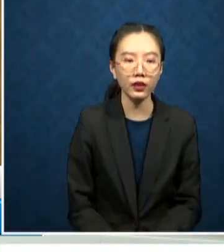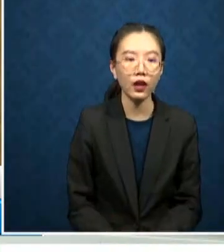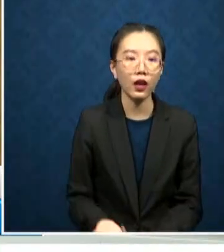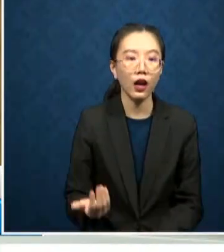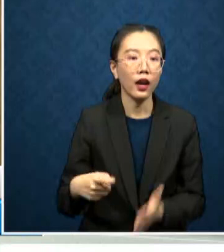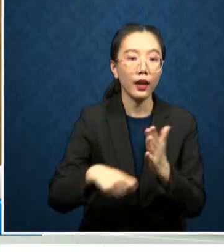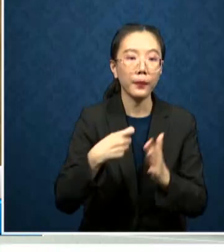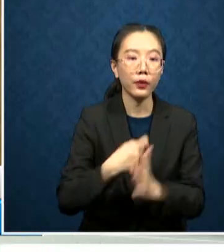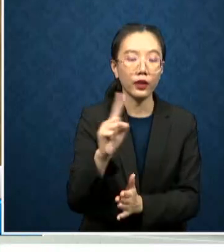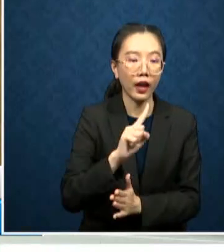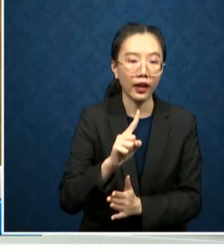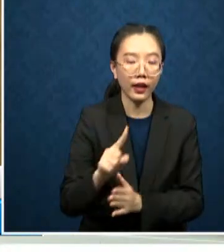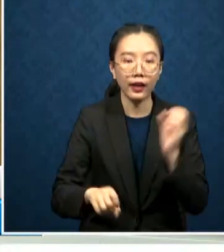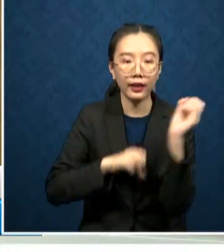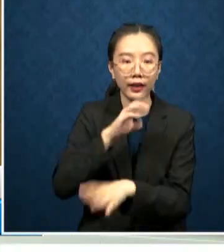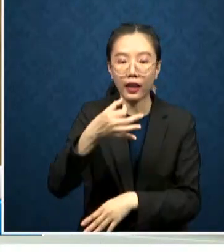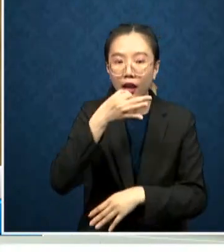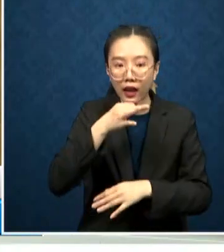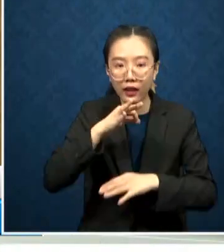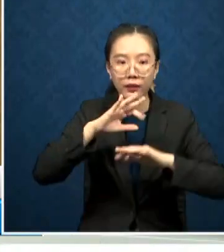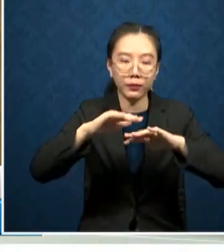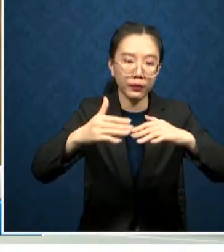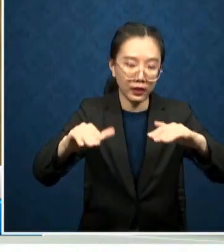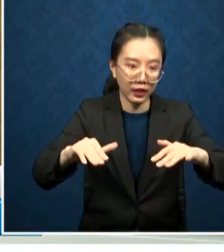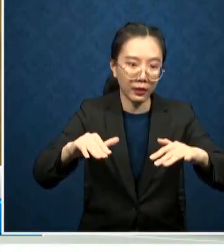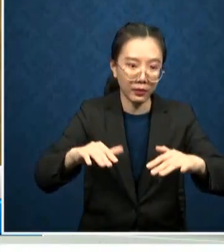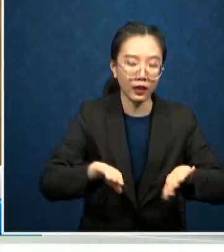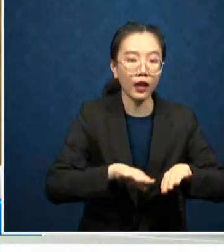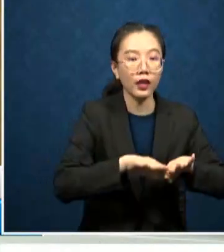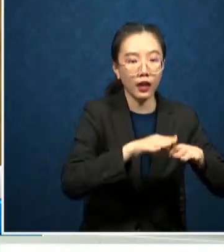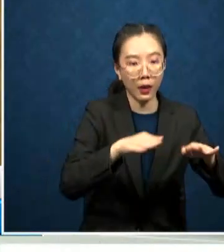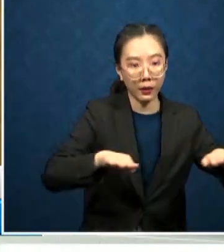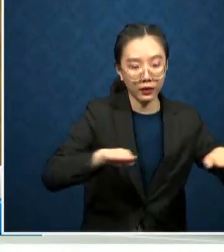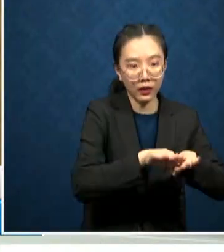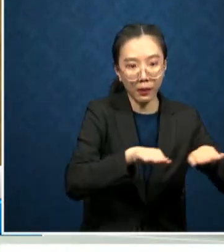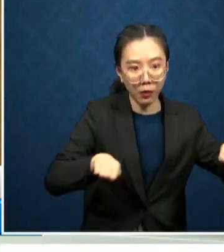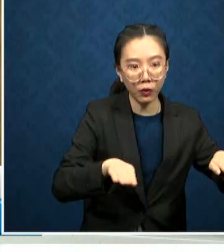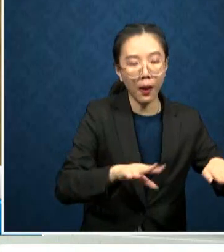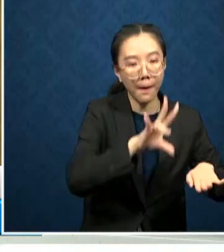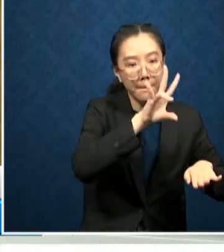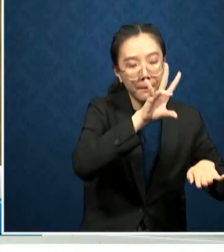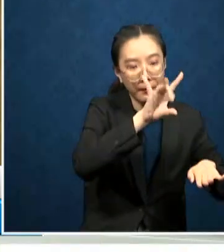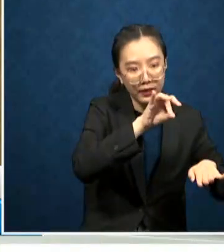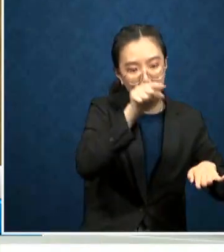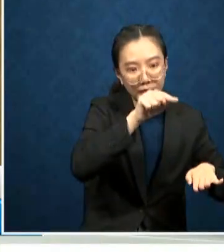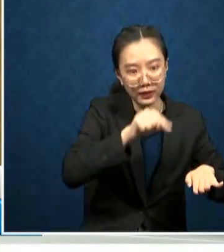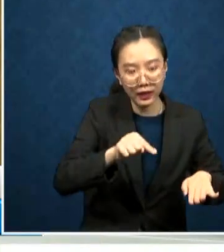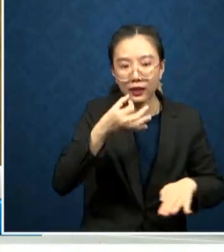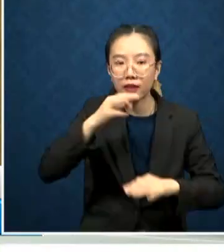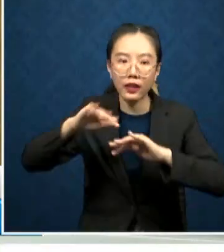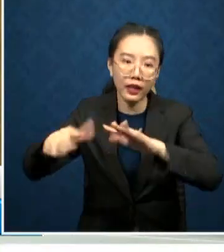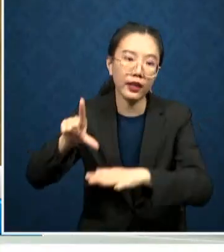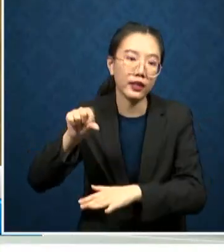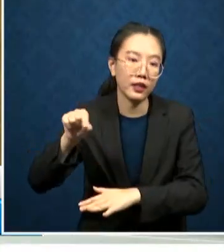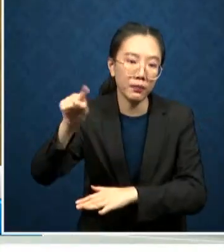ขยะทะเลนั้นมีที่มาจากขยะทางบกประมาณ 80%และจากกิจกรรมทางทะเลประมาณ20%